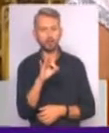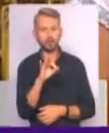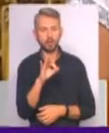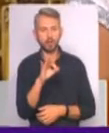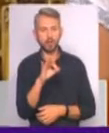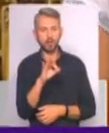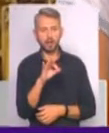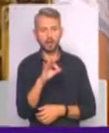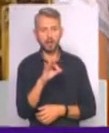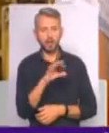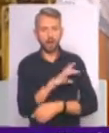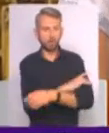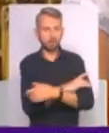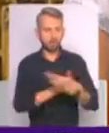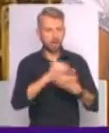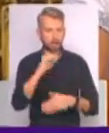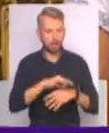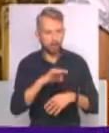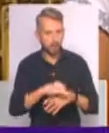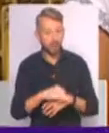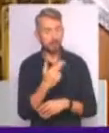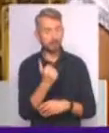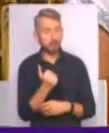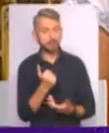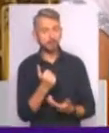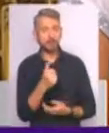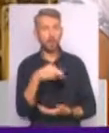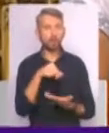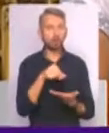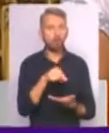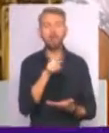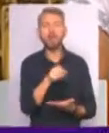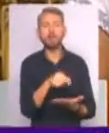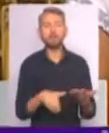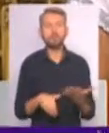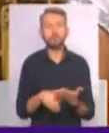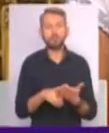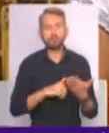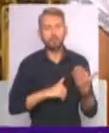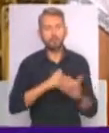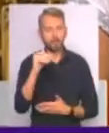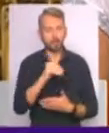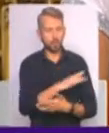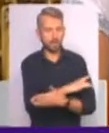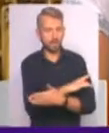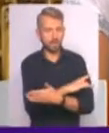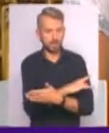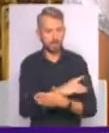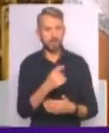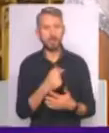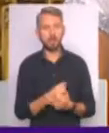артериальной гипертензии, о гипертонической болезни. Да. То есть соль, она способствует повышению давления.